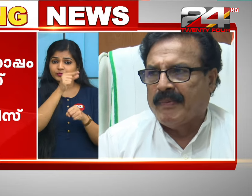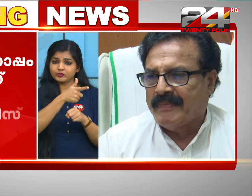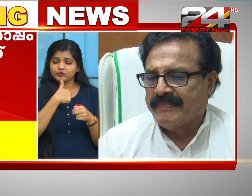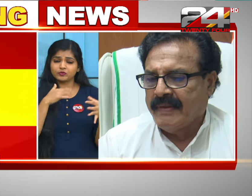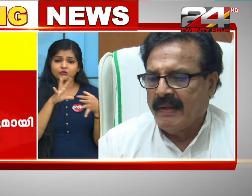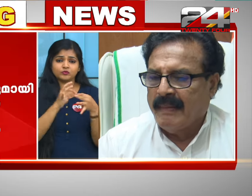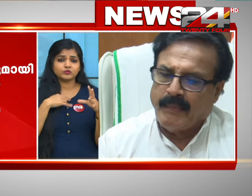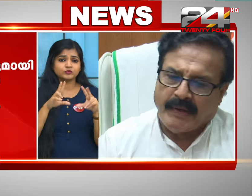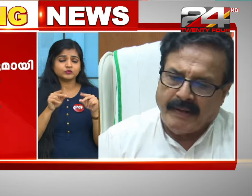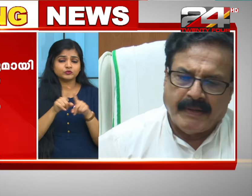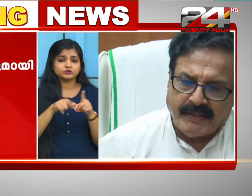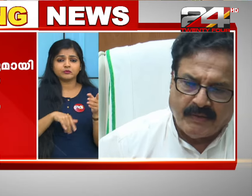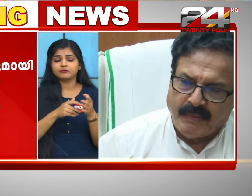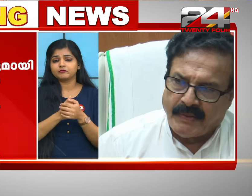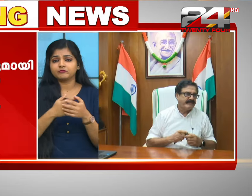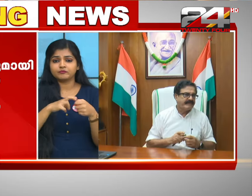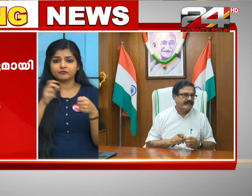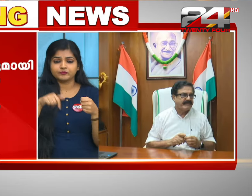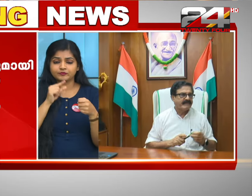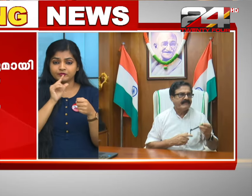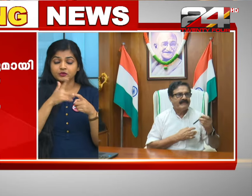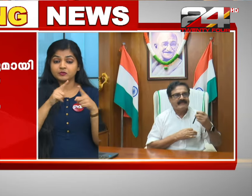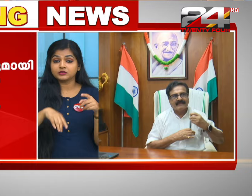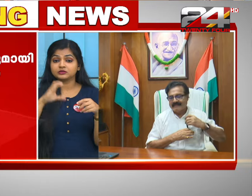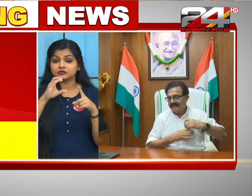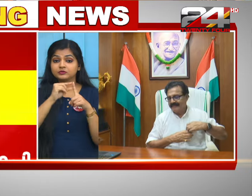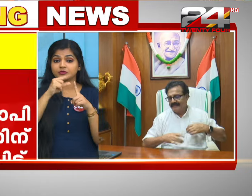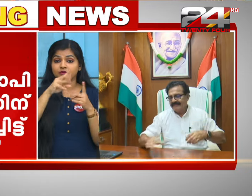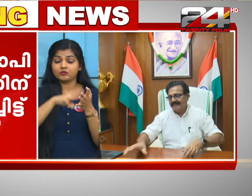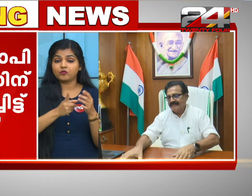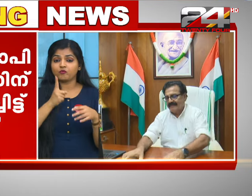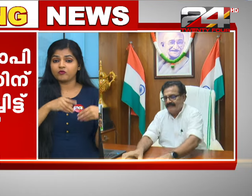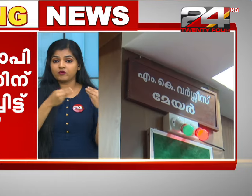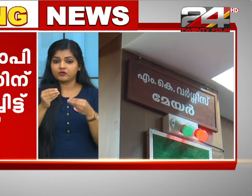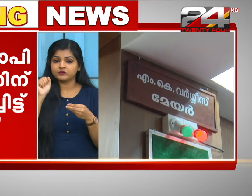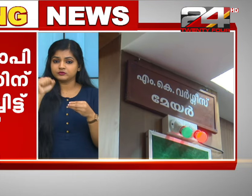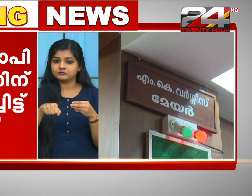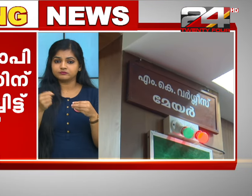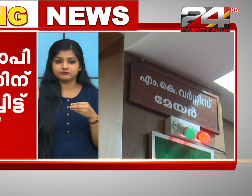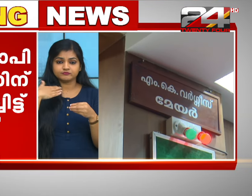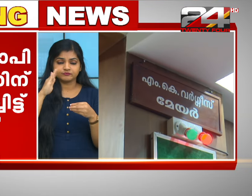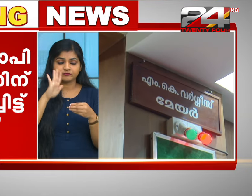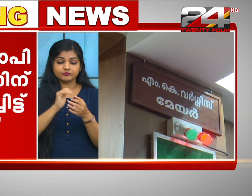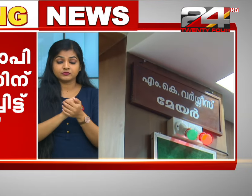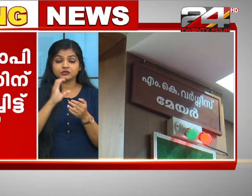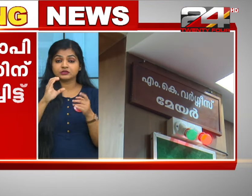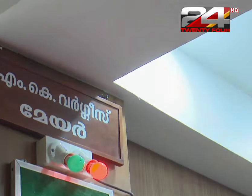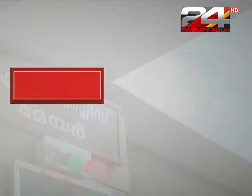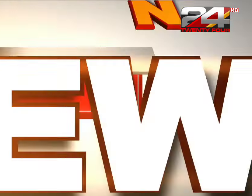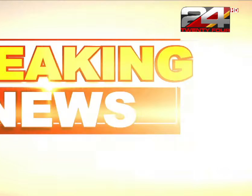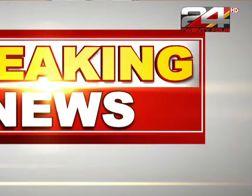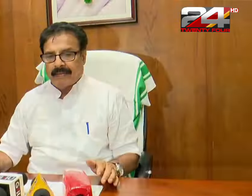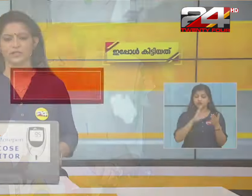കൈ കഴുകുകയായിരുന്നു. പക്ഷെ എന്നാൽ പോലും CPM ഇദ്ദേഹത്തിന് കൃത്യമായ താക്കീത് നൽകിയിട്ടുണ്ട് എന്നുള്ളതാണ് നമുക്ക് അതാണ് CPIയുടെ പരാതിയുള്ള സ്ഥിതിക്ക്